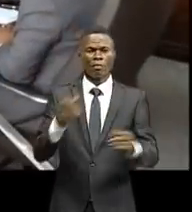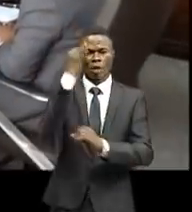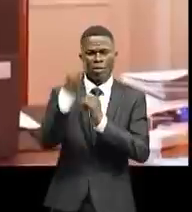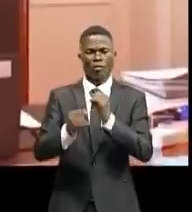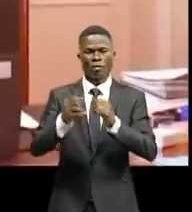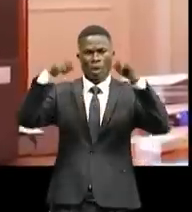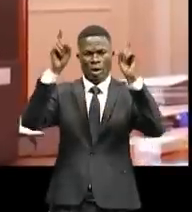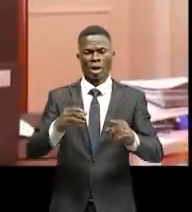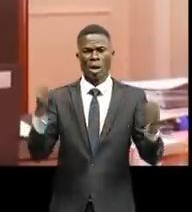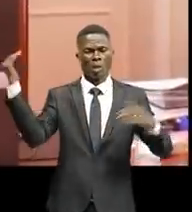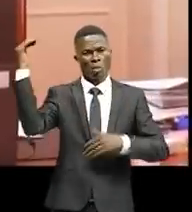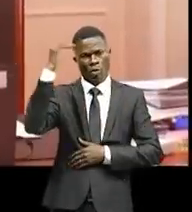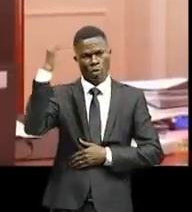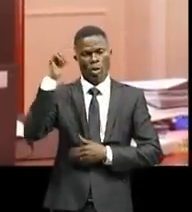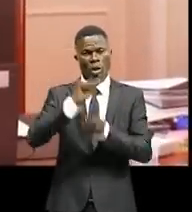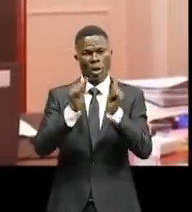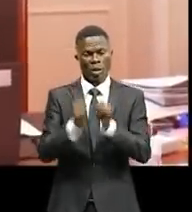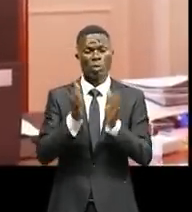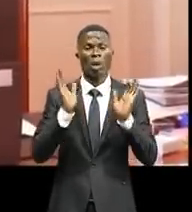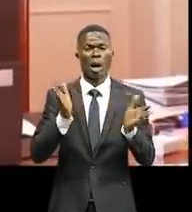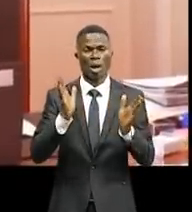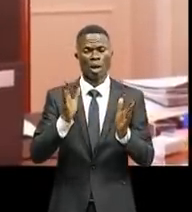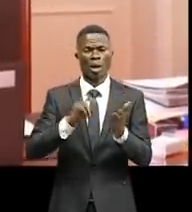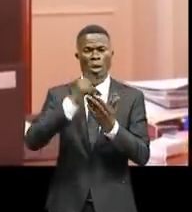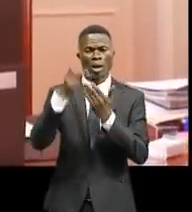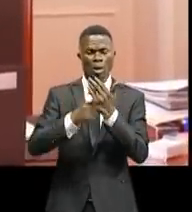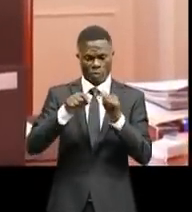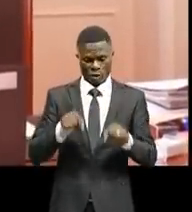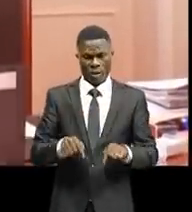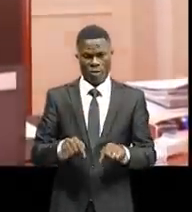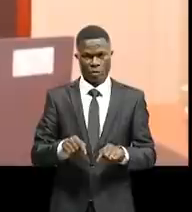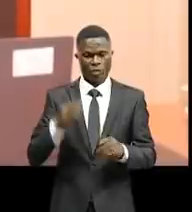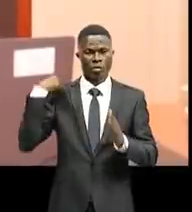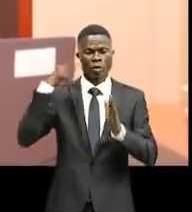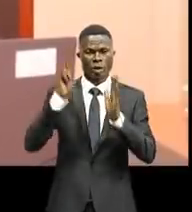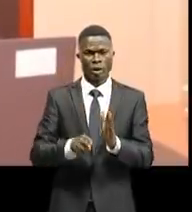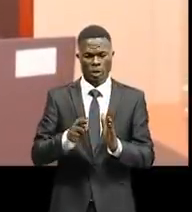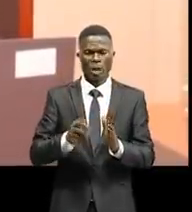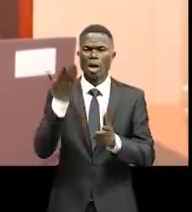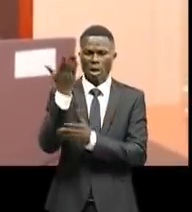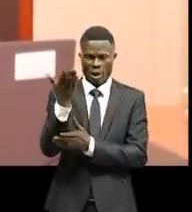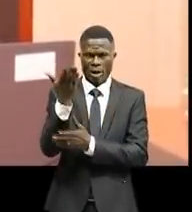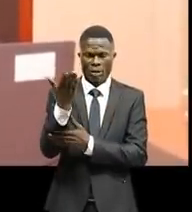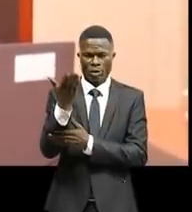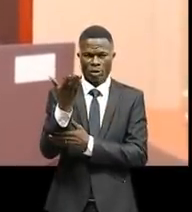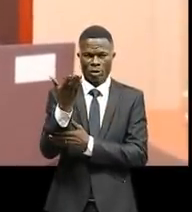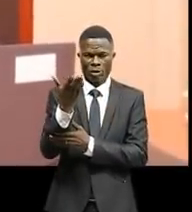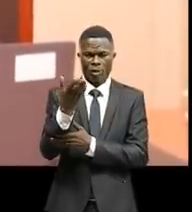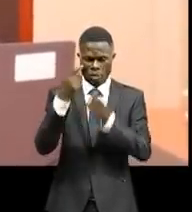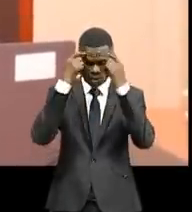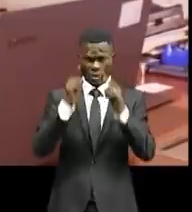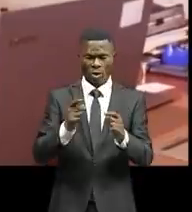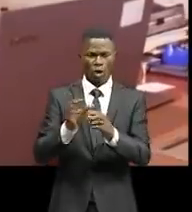d'année, constituent le facteur de risque au plan interne. La gouverneure a recommandé le maintien